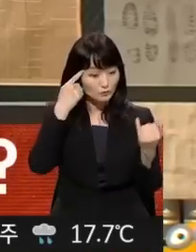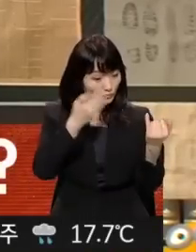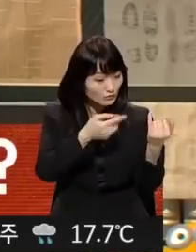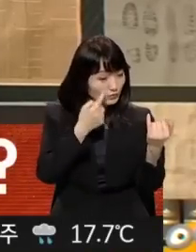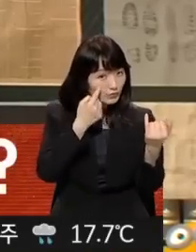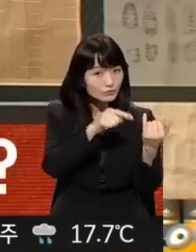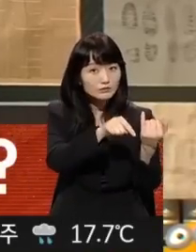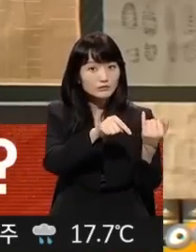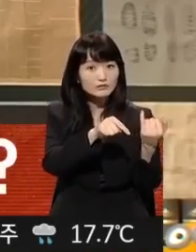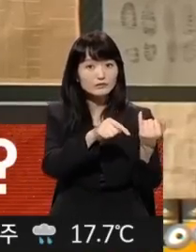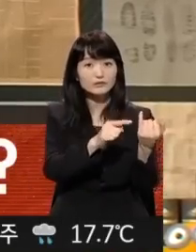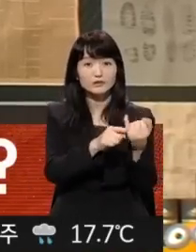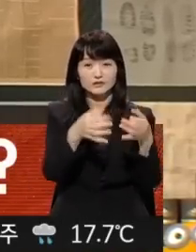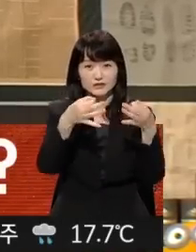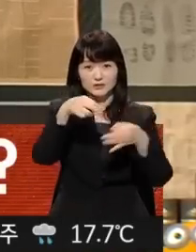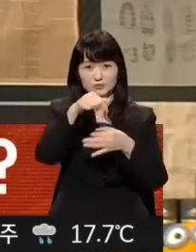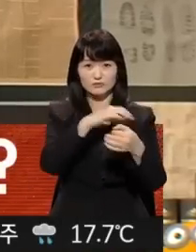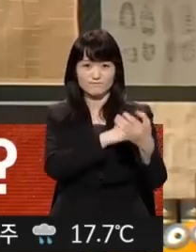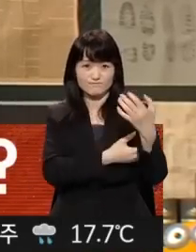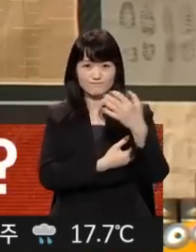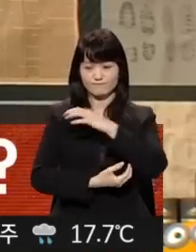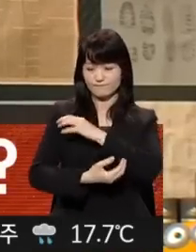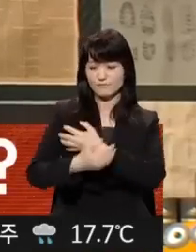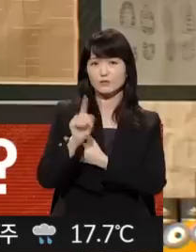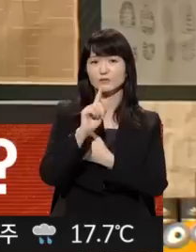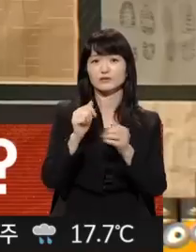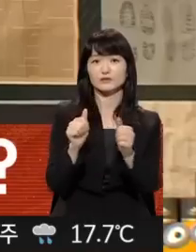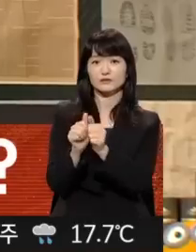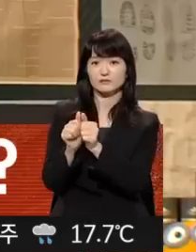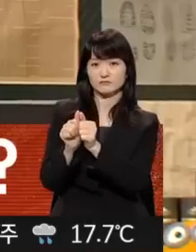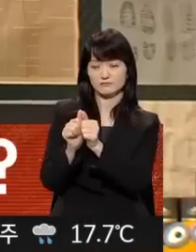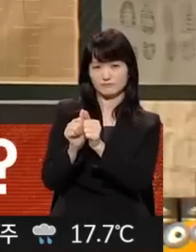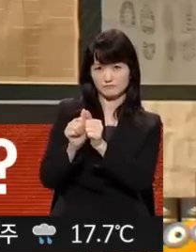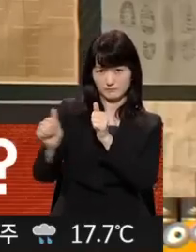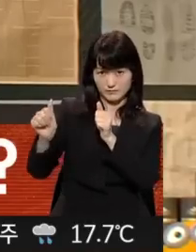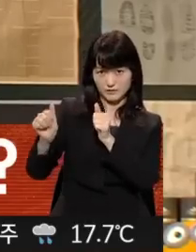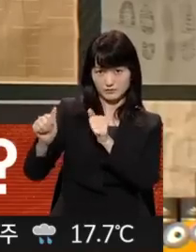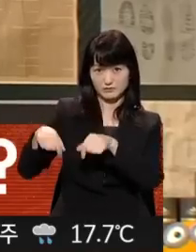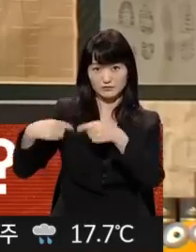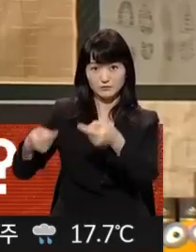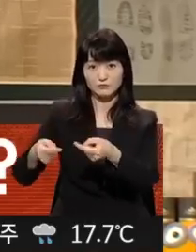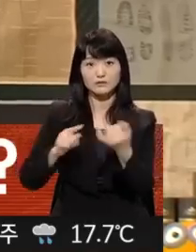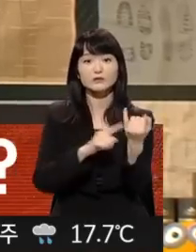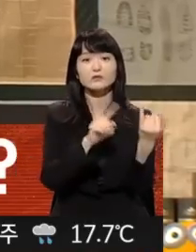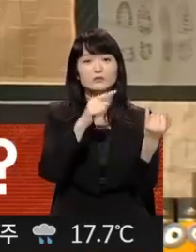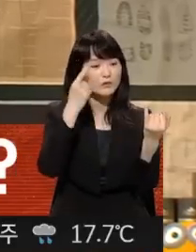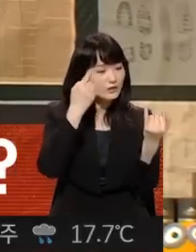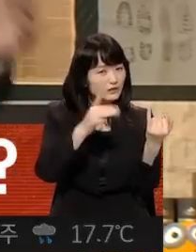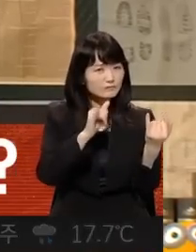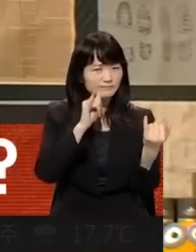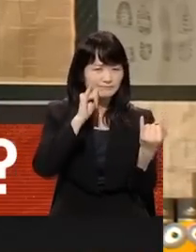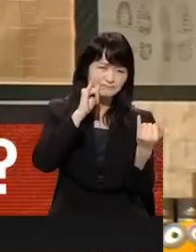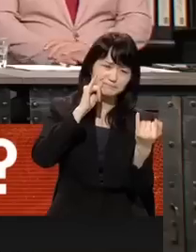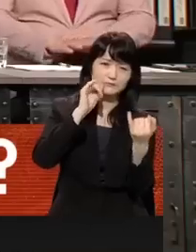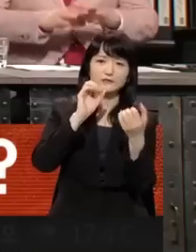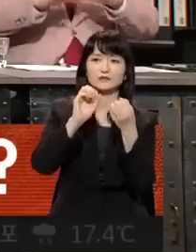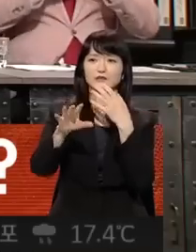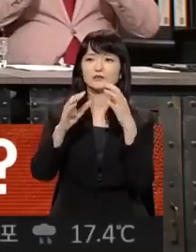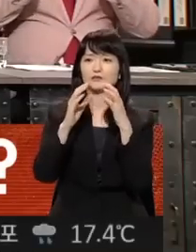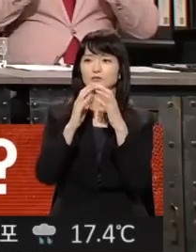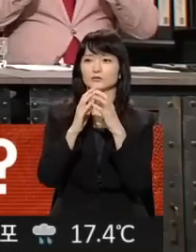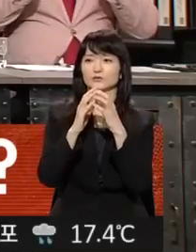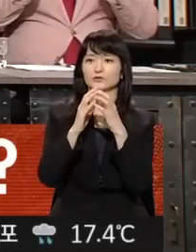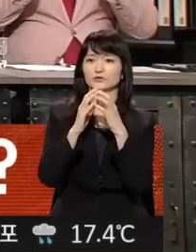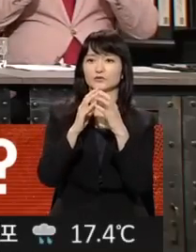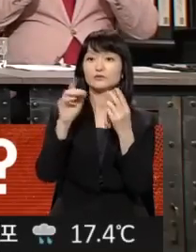김종국처럼 근육 키워서 뭐 하려고 남자는 미스터 코리아라도 있지 자기 뭐 하려고 이거 중독이야 동그라미